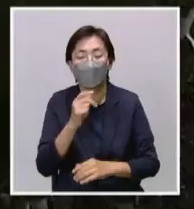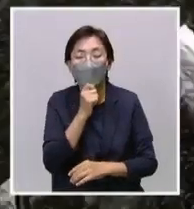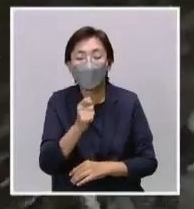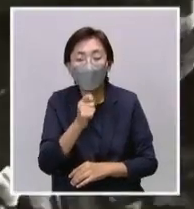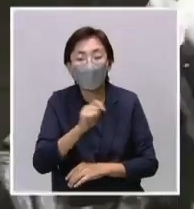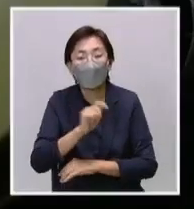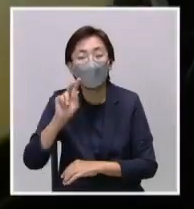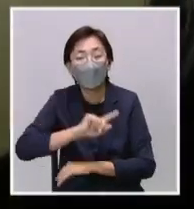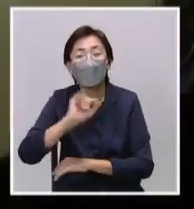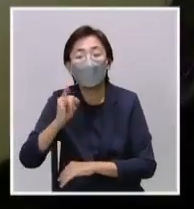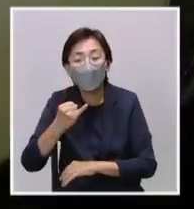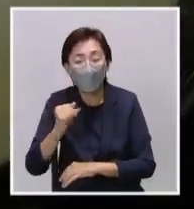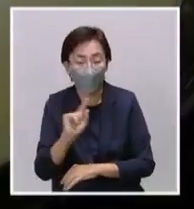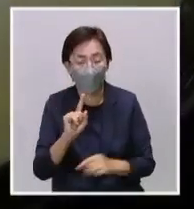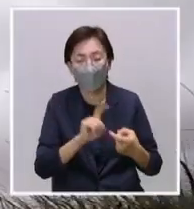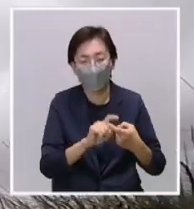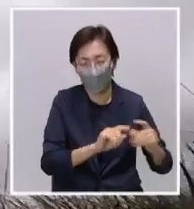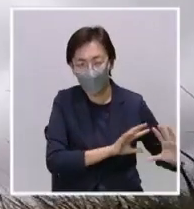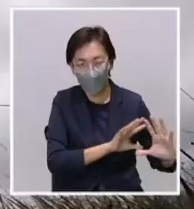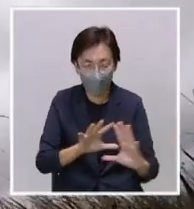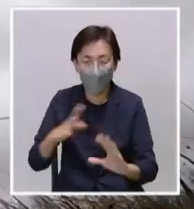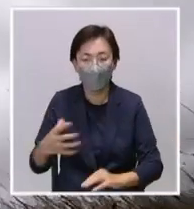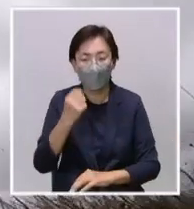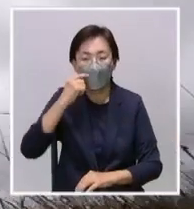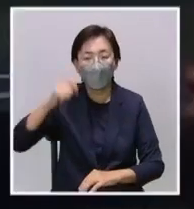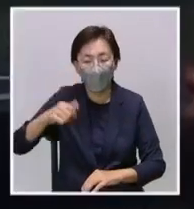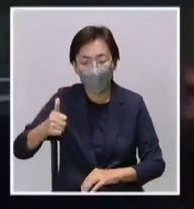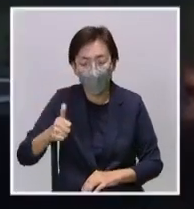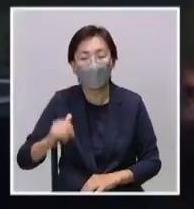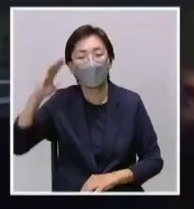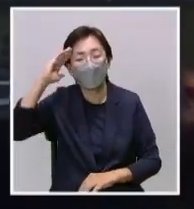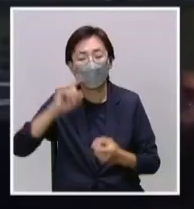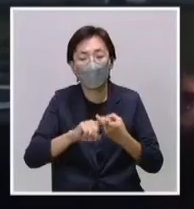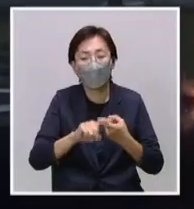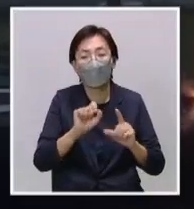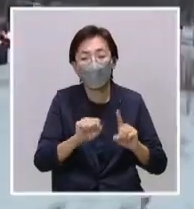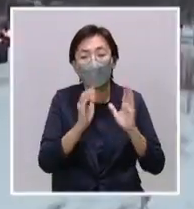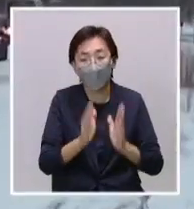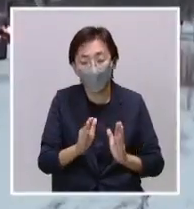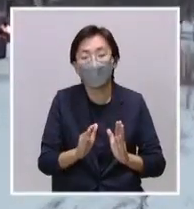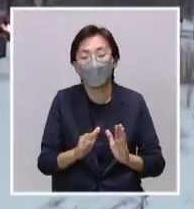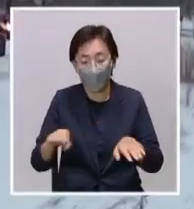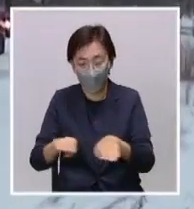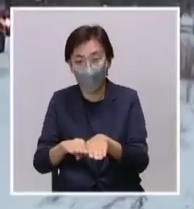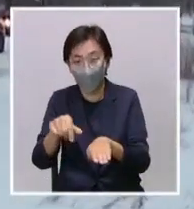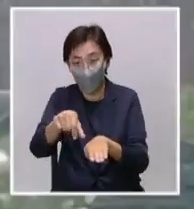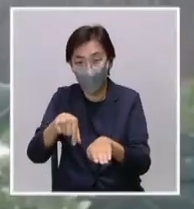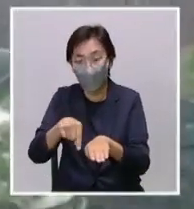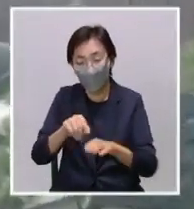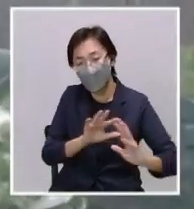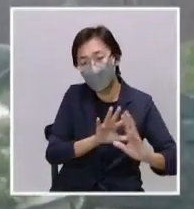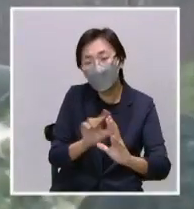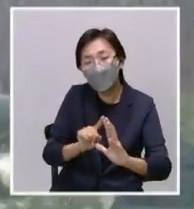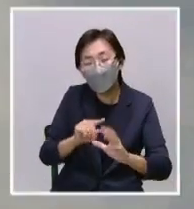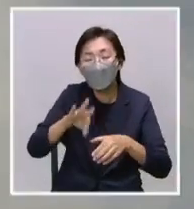เขาเชื่อว่าการรุกรานของรัสเซียยังคงมีความเป็นไปได้นะคะมีทหารรัสเซีย 1แสนน่าอยู่อีกด้านหนึ่งของพรมแดนก็คงไม่ได้มาประจำการ